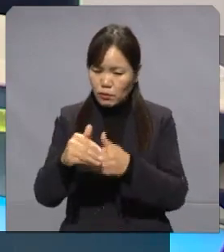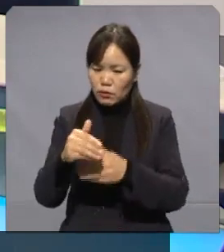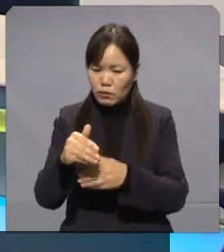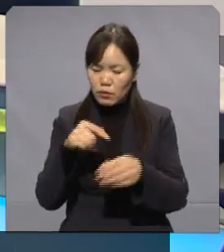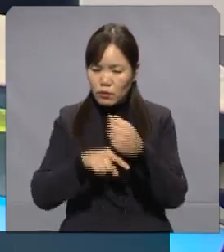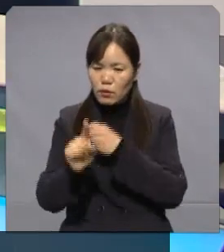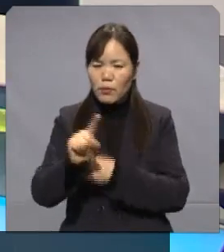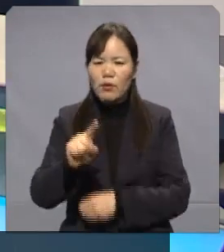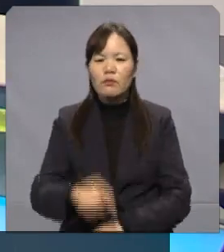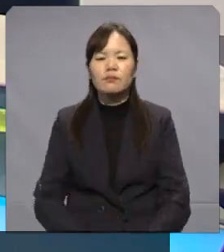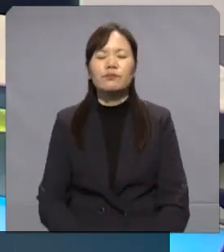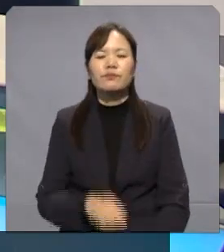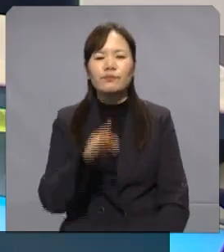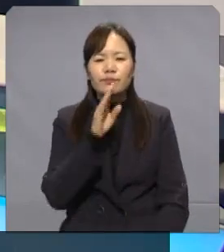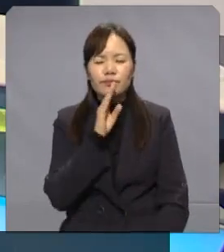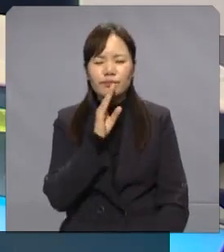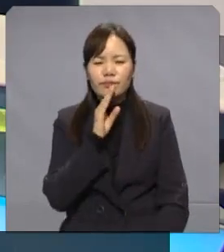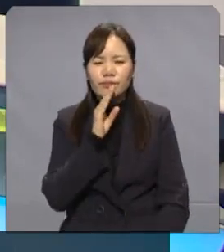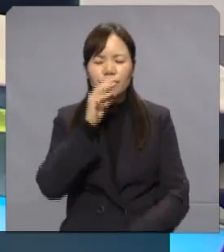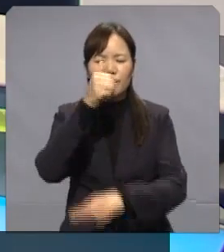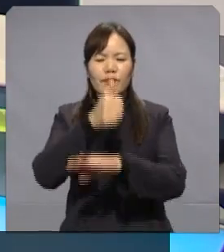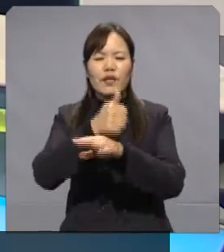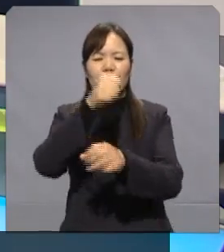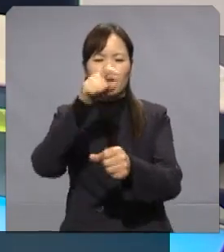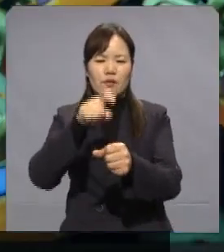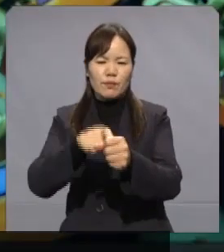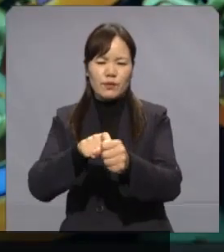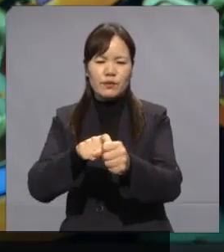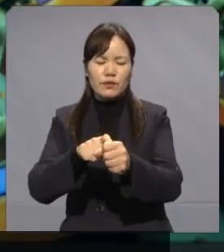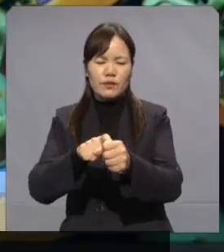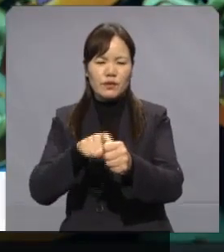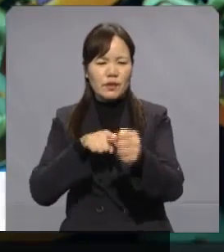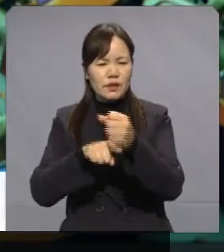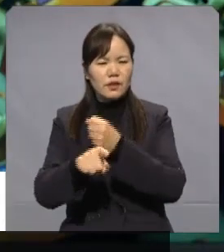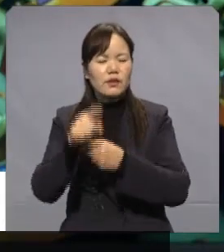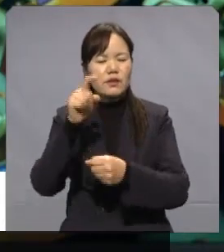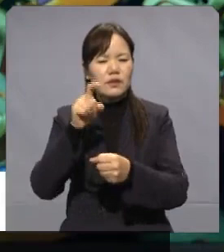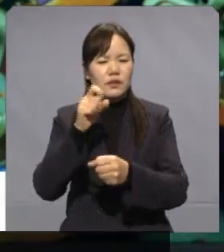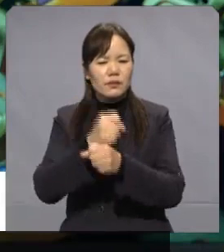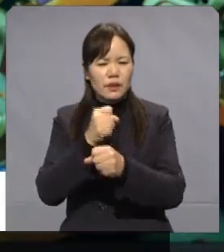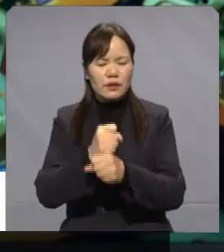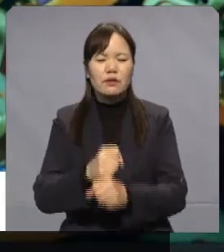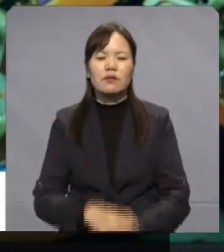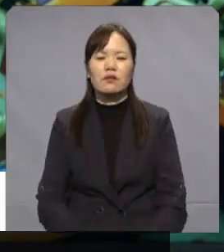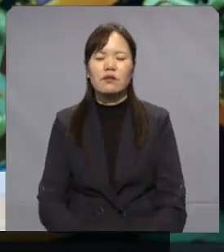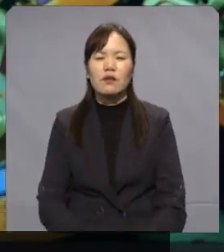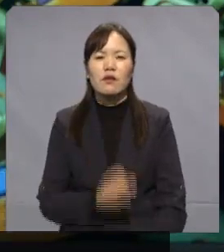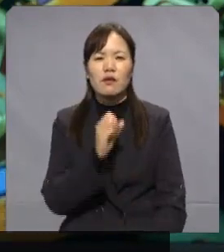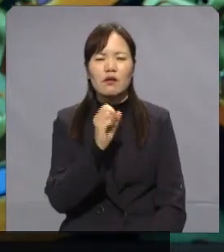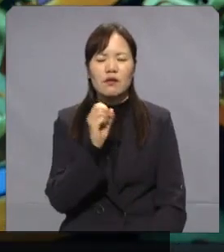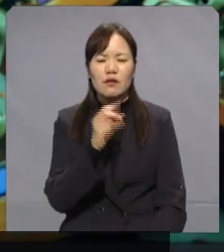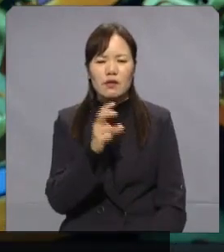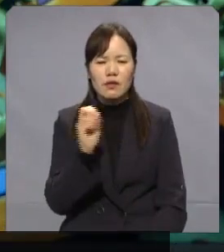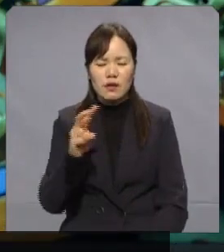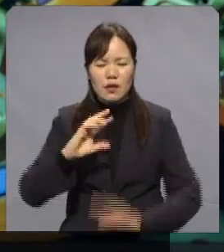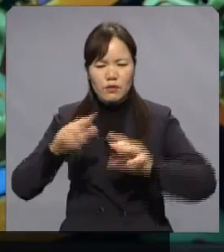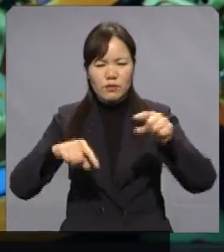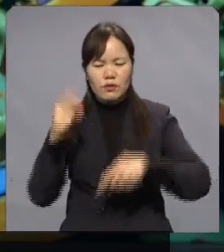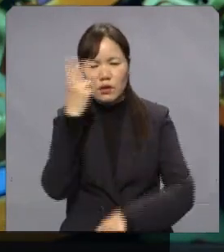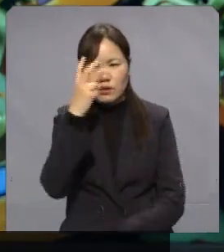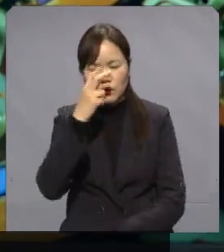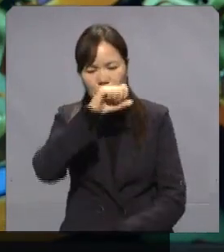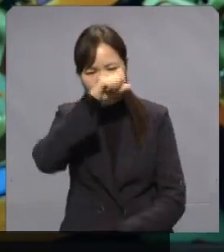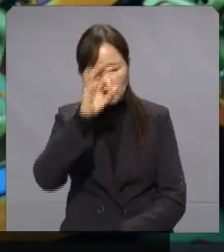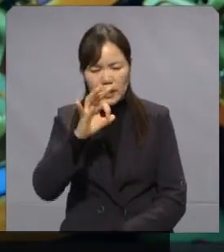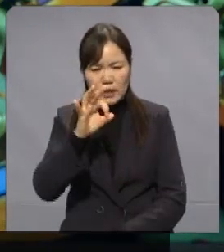어떤 의도일까요? 네, 뭐 결국은 명분 쌓기라고 봅니다. 우리가 지난주 이 시간에도 여야 간의 국정조사와 예산안